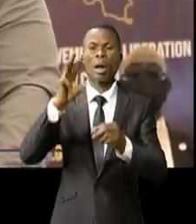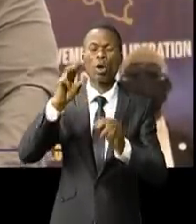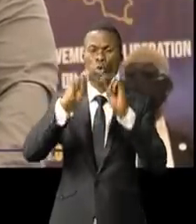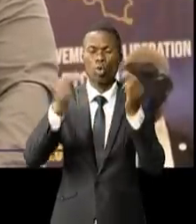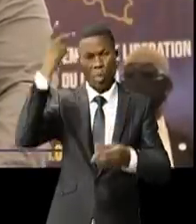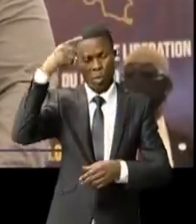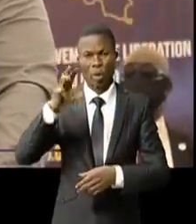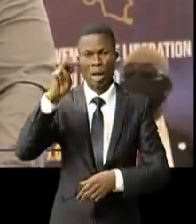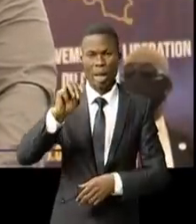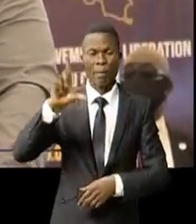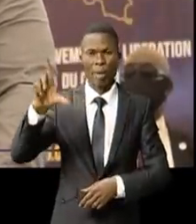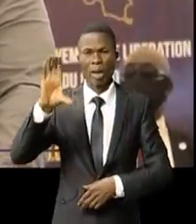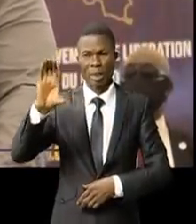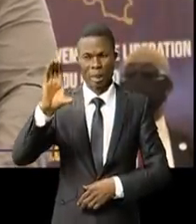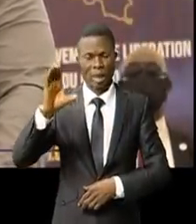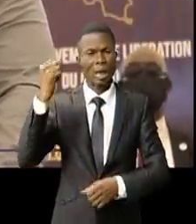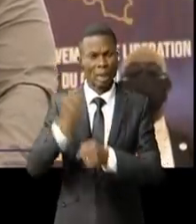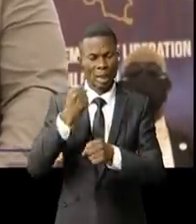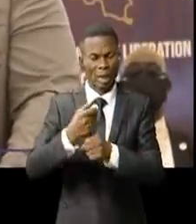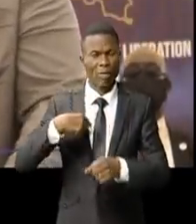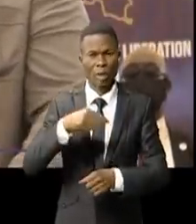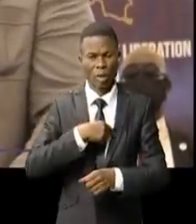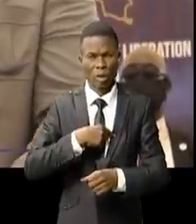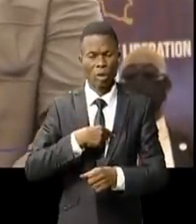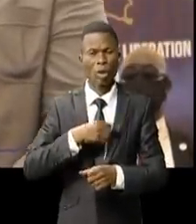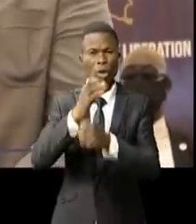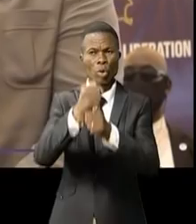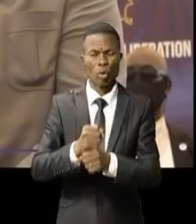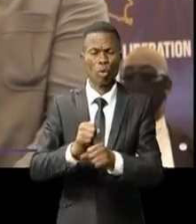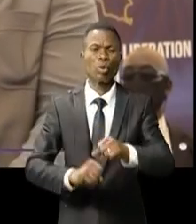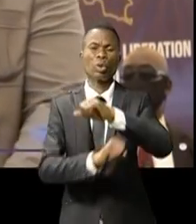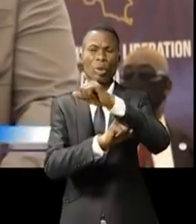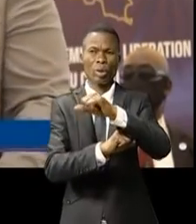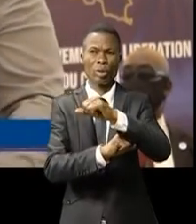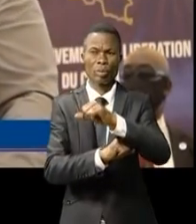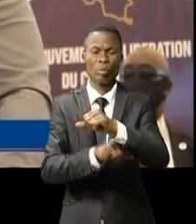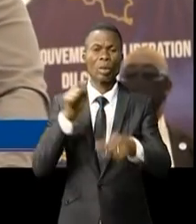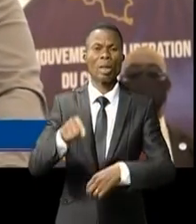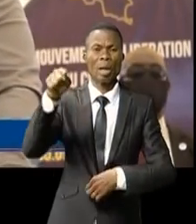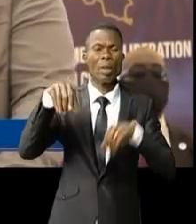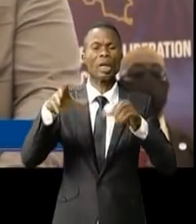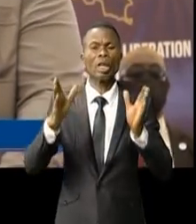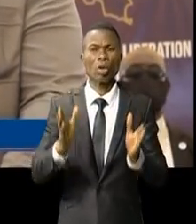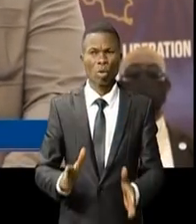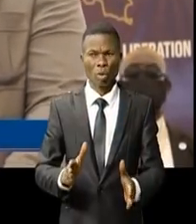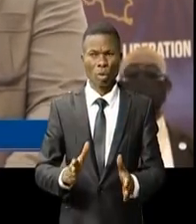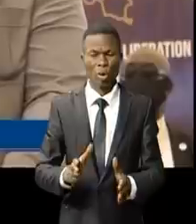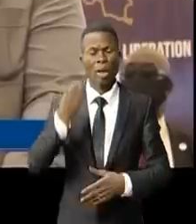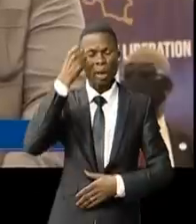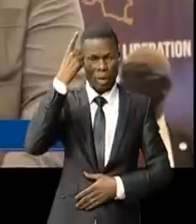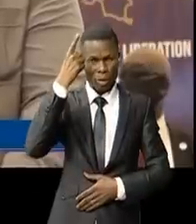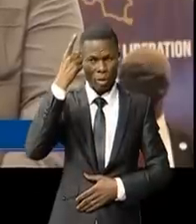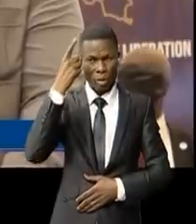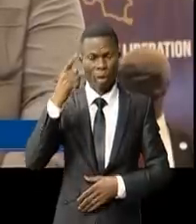Congo. Tout au long de notre marche, nous avons bénéficié du soutien de millions de Congolais qui ont compris